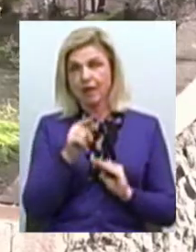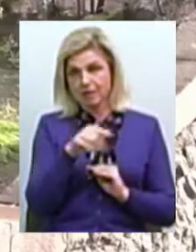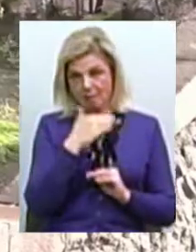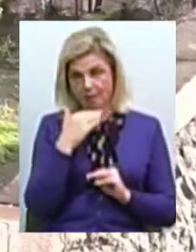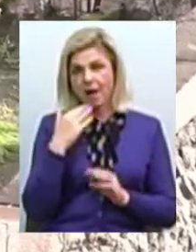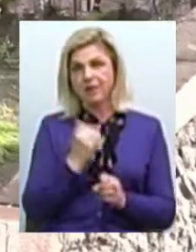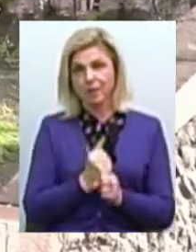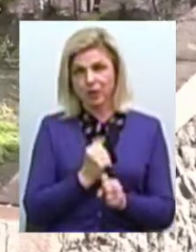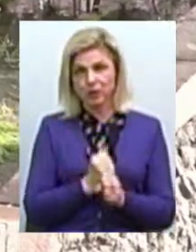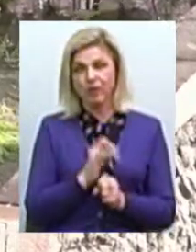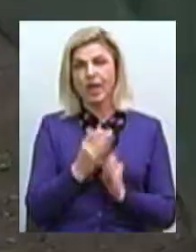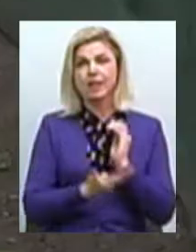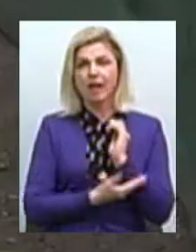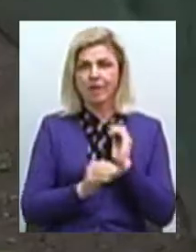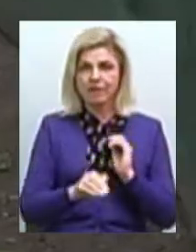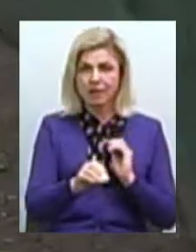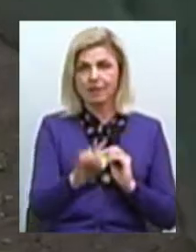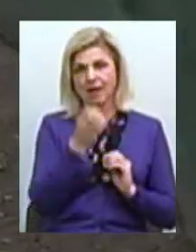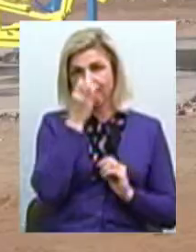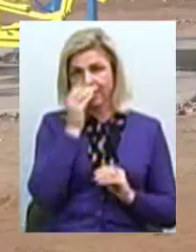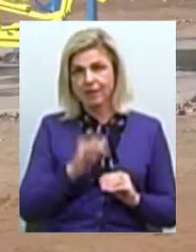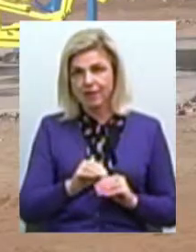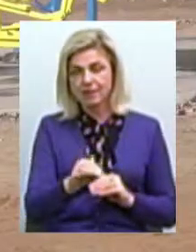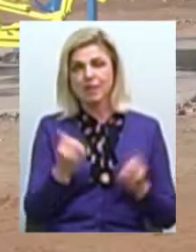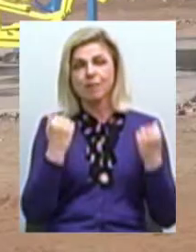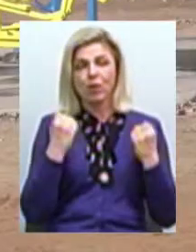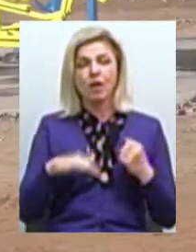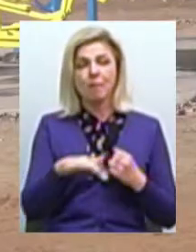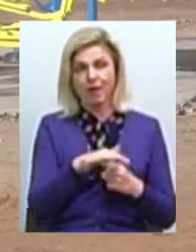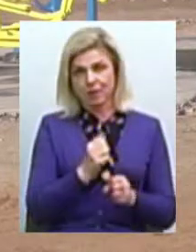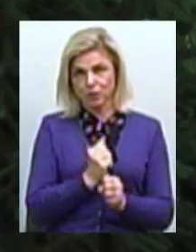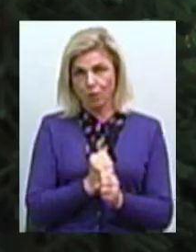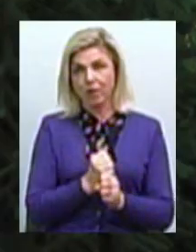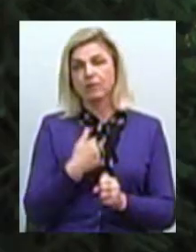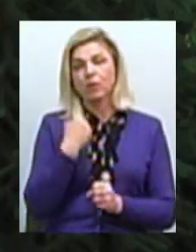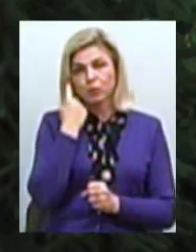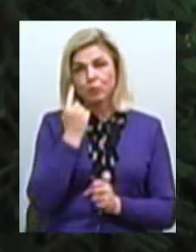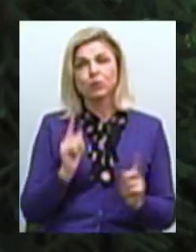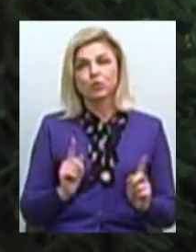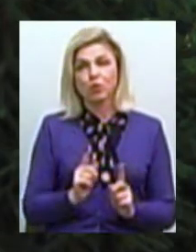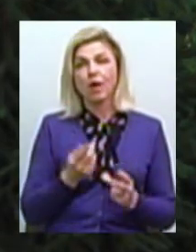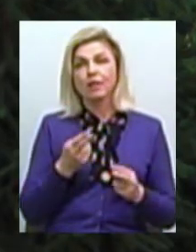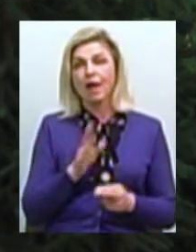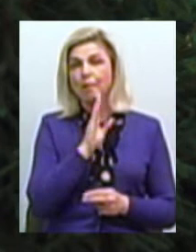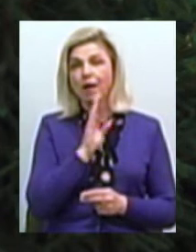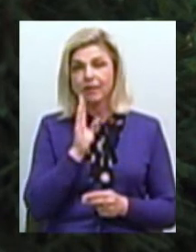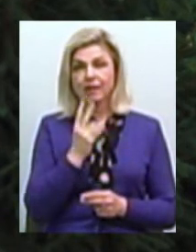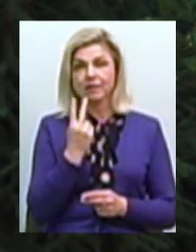попрацювали. Там і дерева насадили, і квіти, і спортивний майданчик зробили. Мені здається, як для матусі